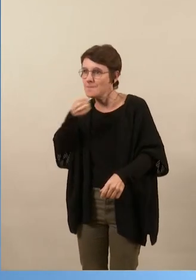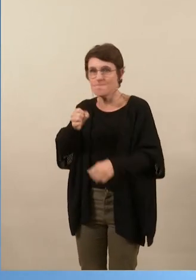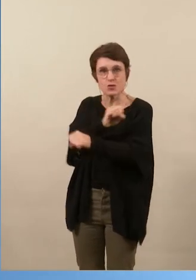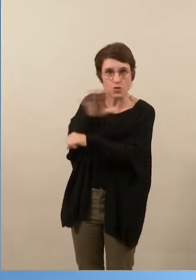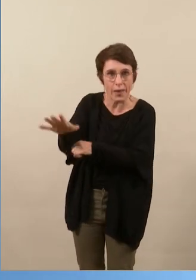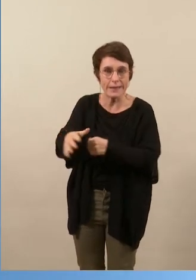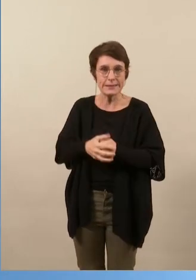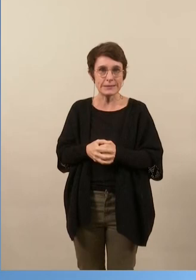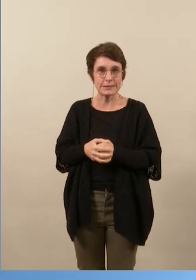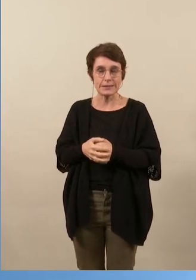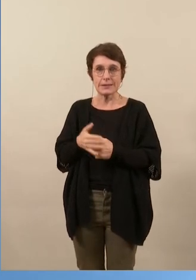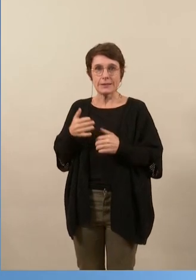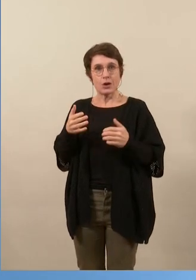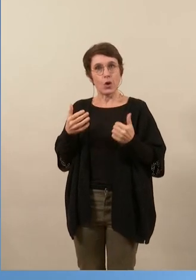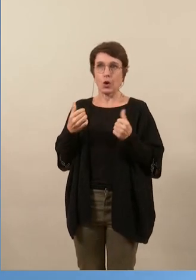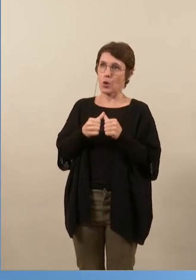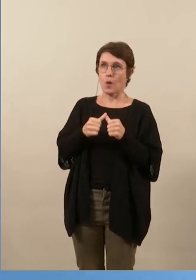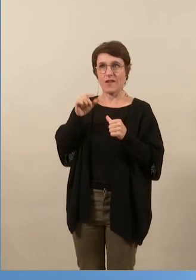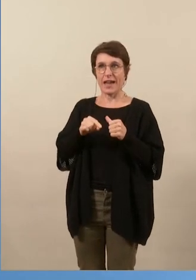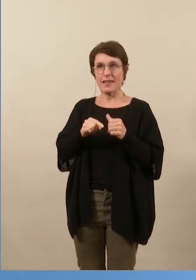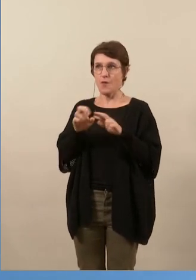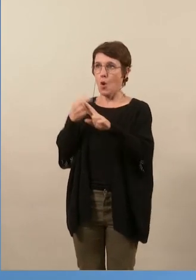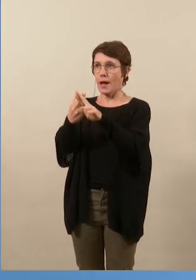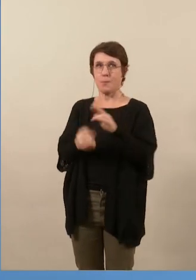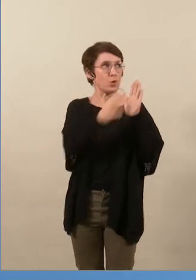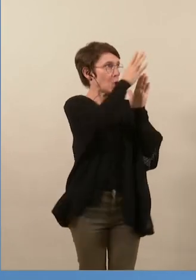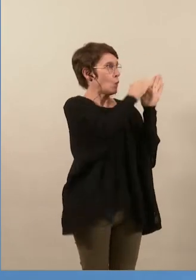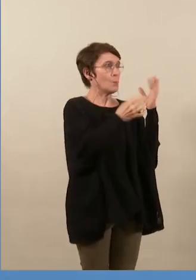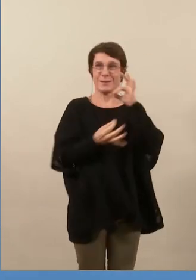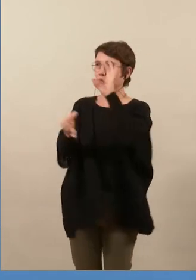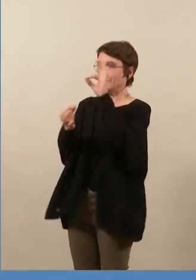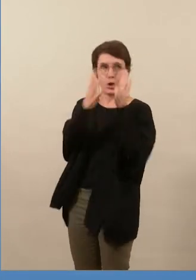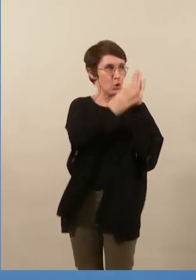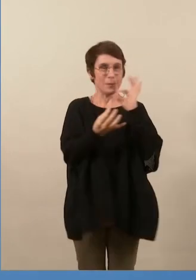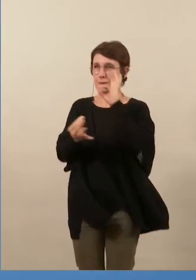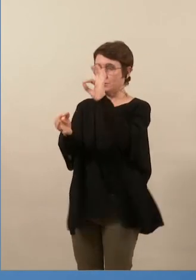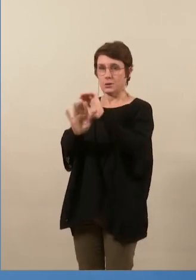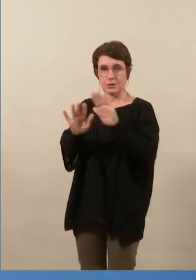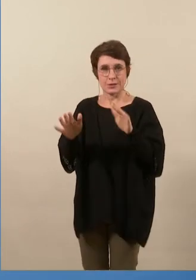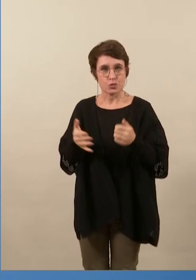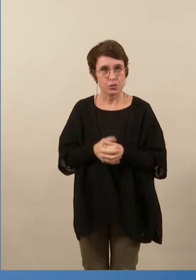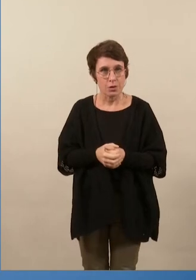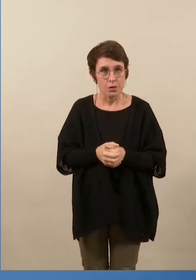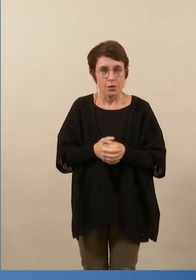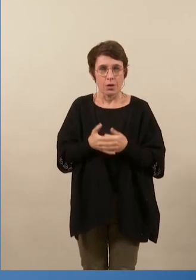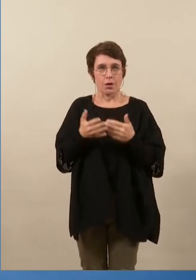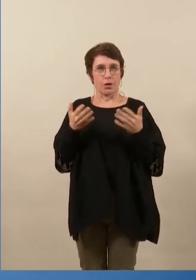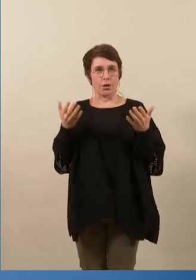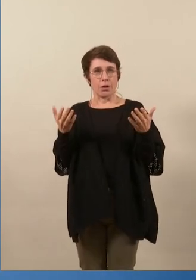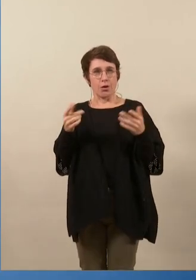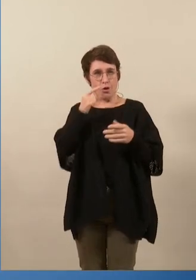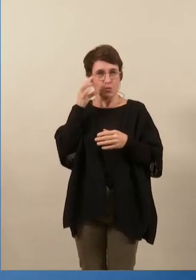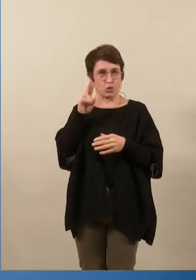euh de répondre aux questions autrement que formaté par le cabinet la description des réunions internes on retrouve la description de Guy